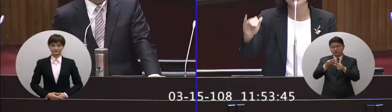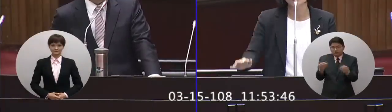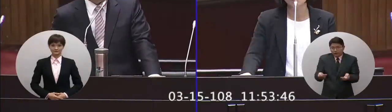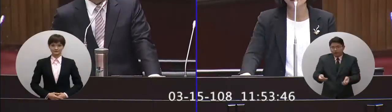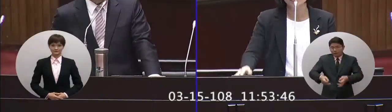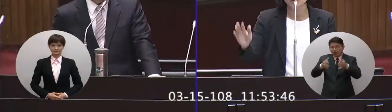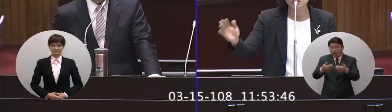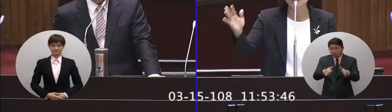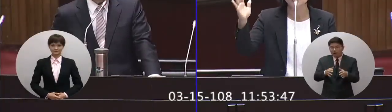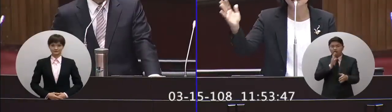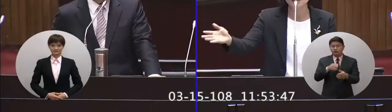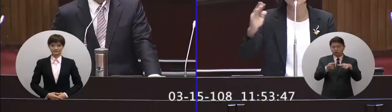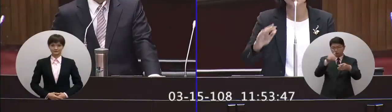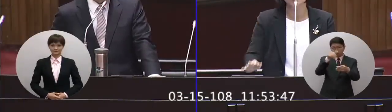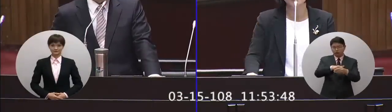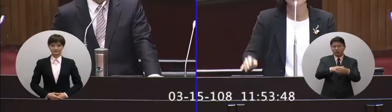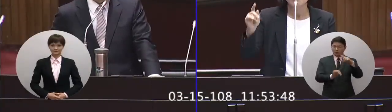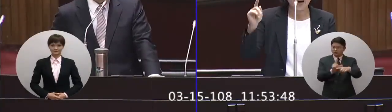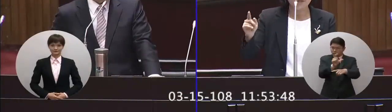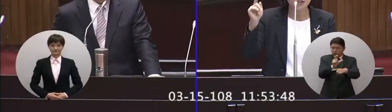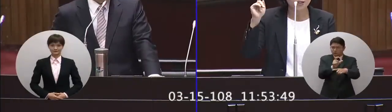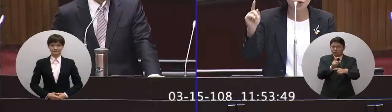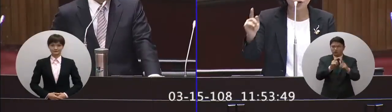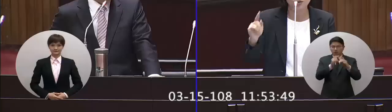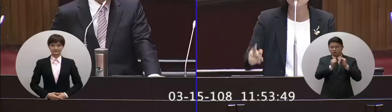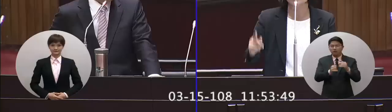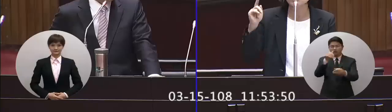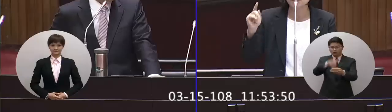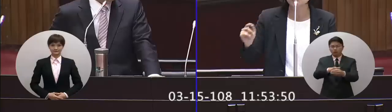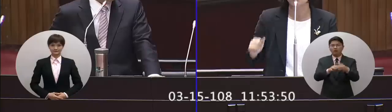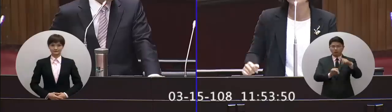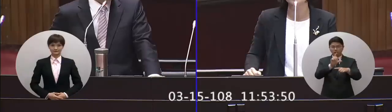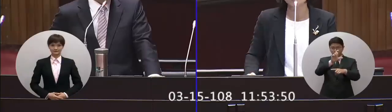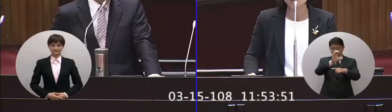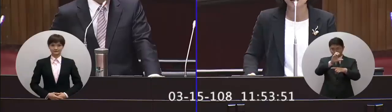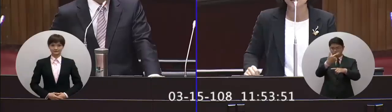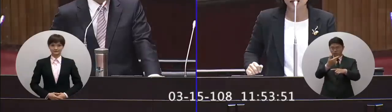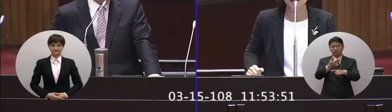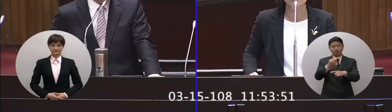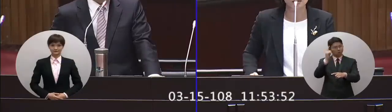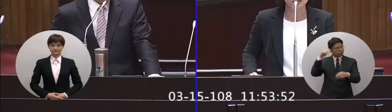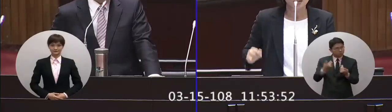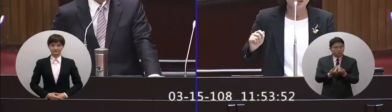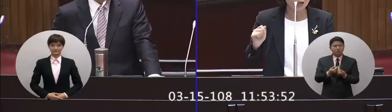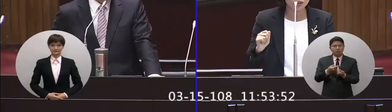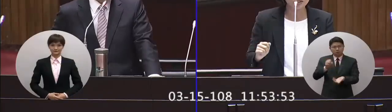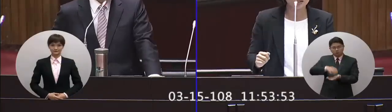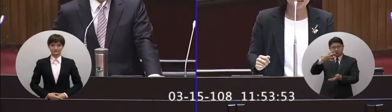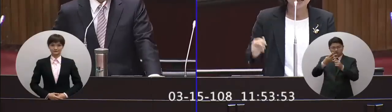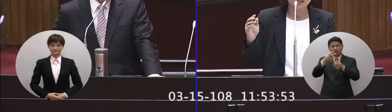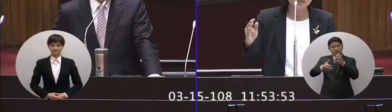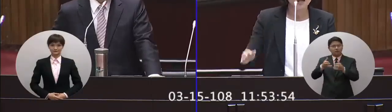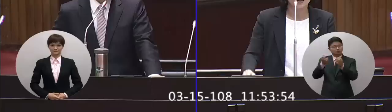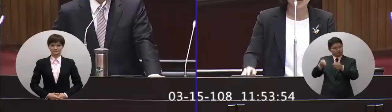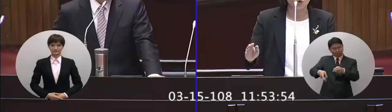有60%投票率，60%的人站出来投票，96%是不同意共寮要盖核四。但是